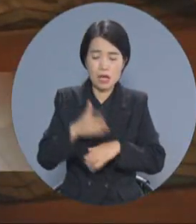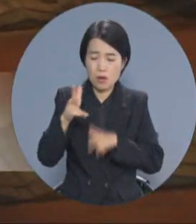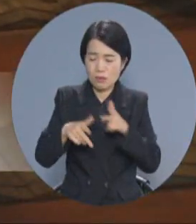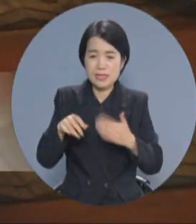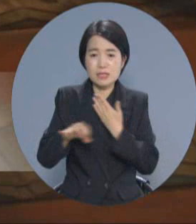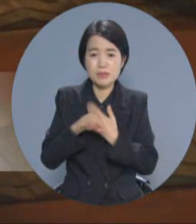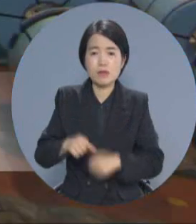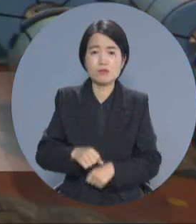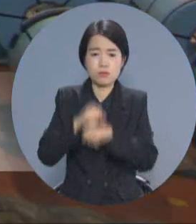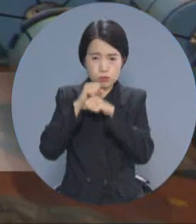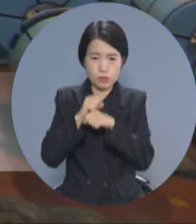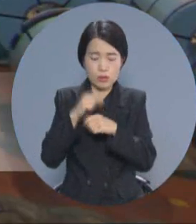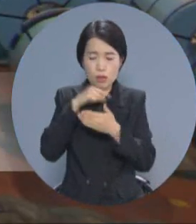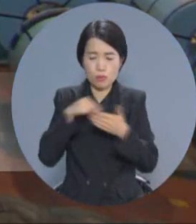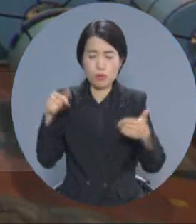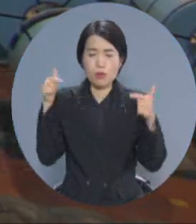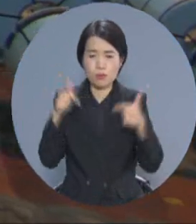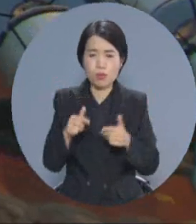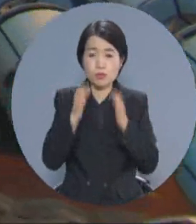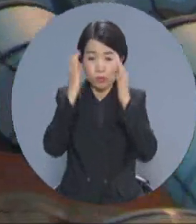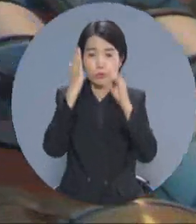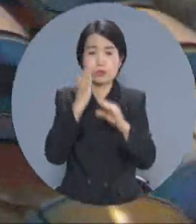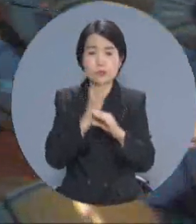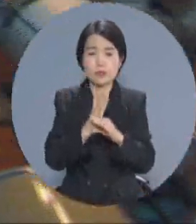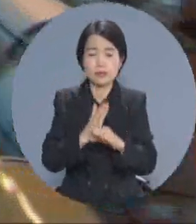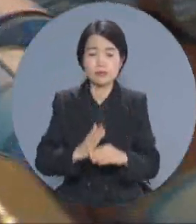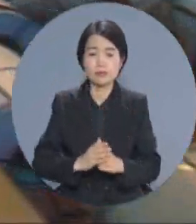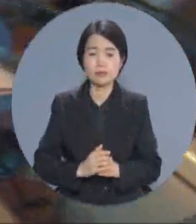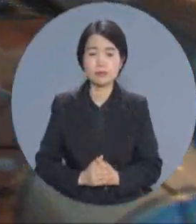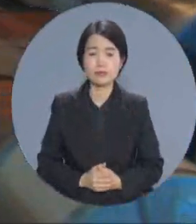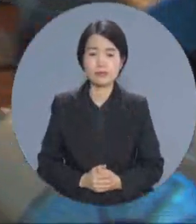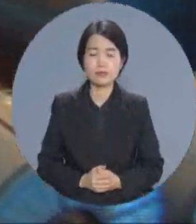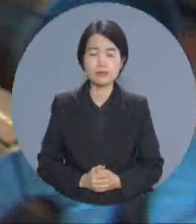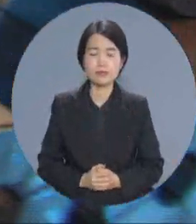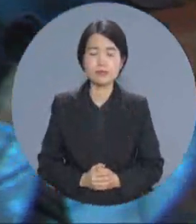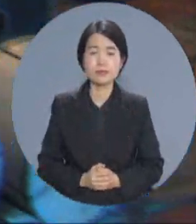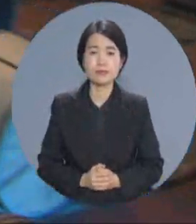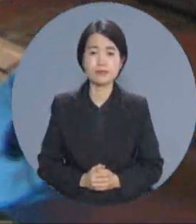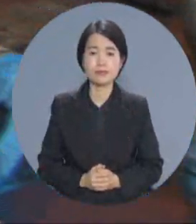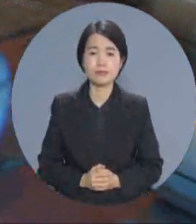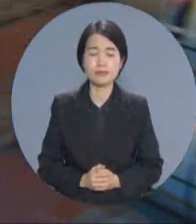임시로 쌓아두는 등 피해 최소화에 힘쓰고 있습니다. MBC 뉴스 유민호입니다.